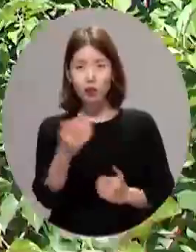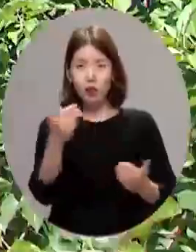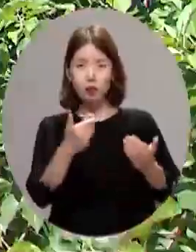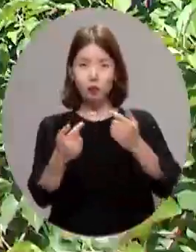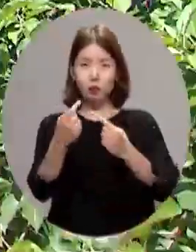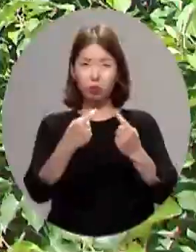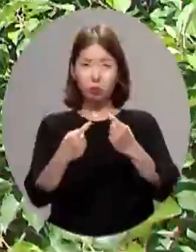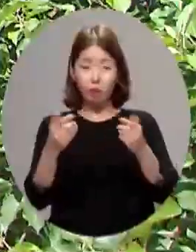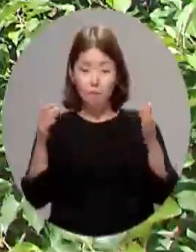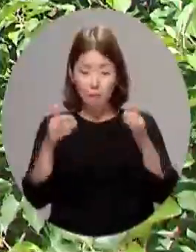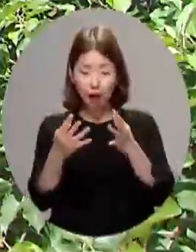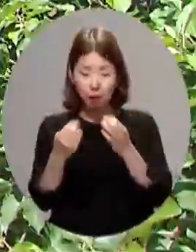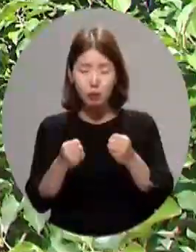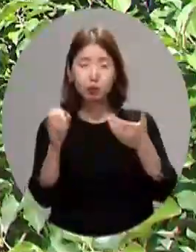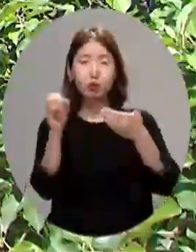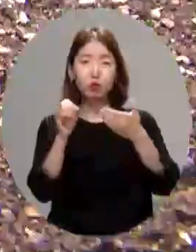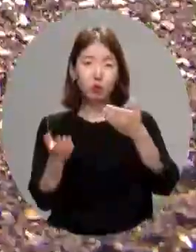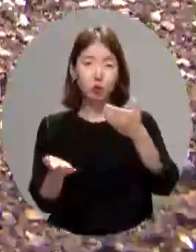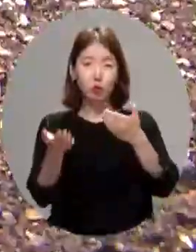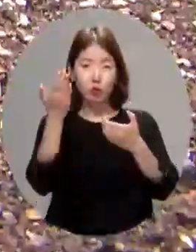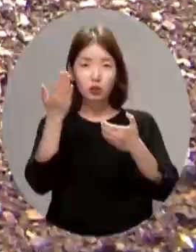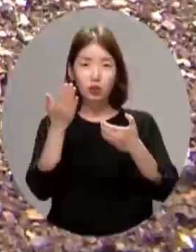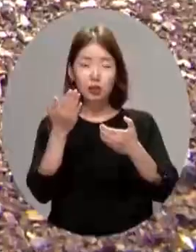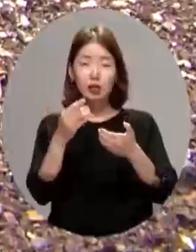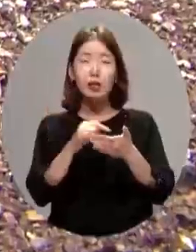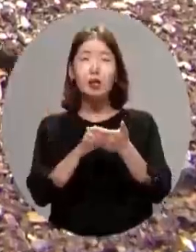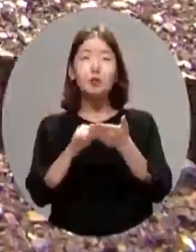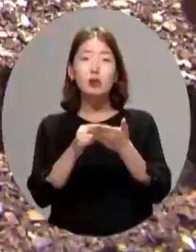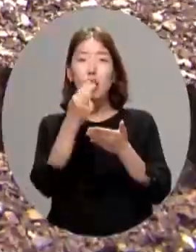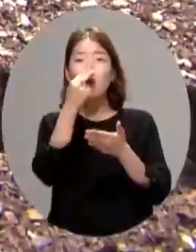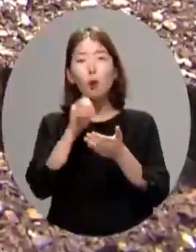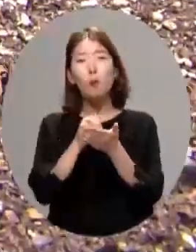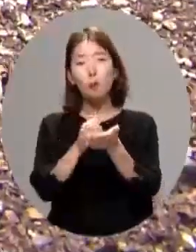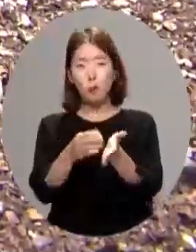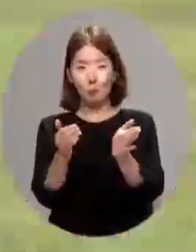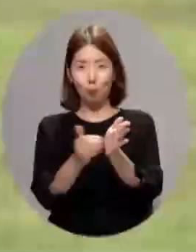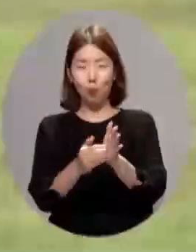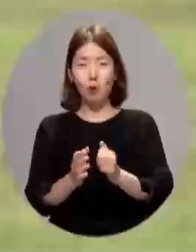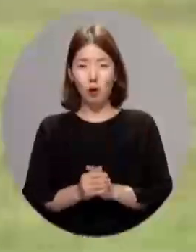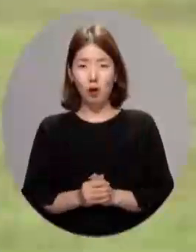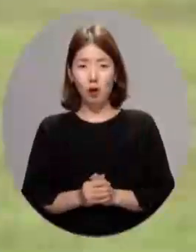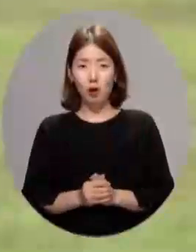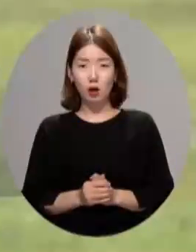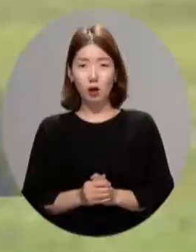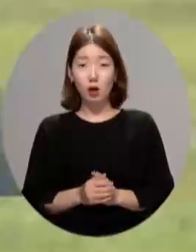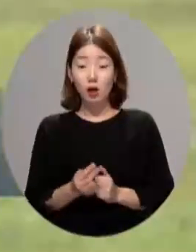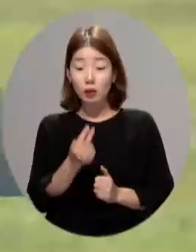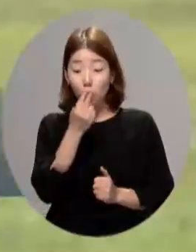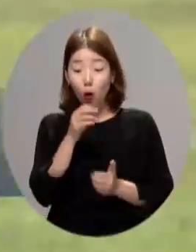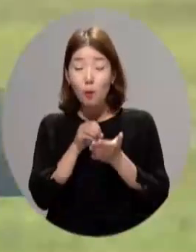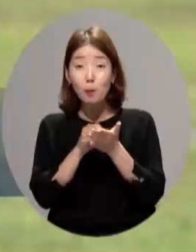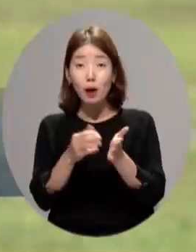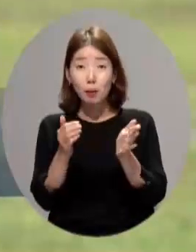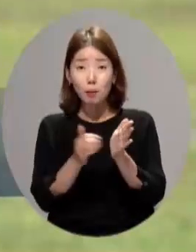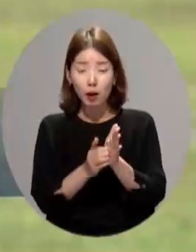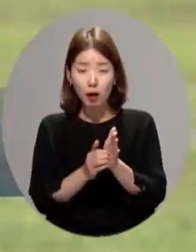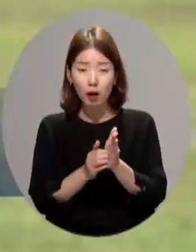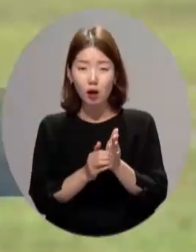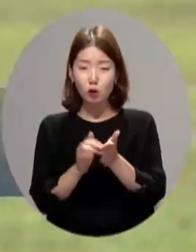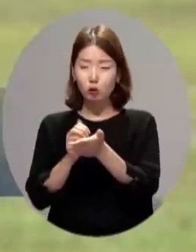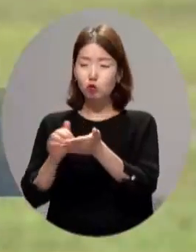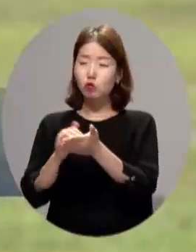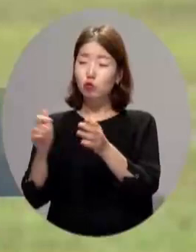집중된 과수농가의 90% 이상이 재해보험에 가입했다는 점입니다. 재해보험 가입 농가는 수확량